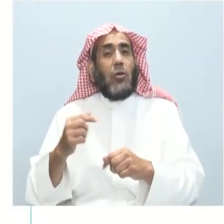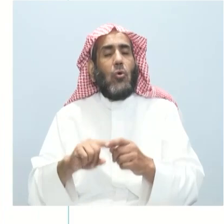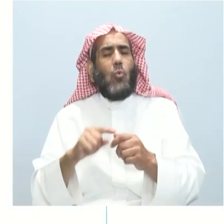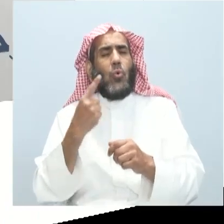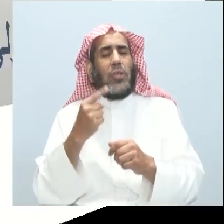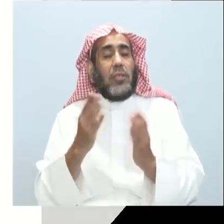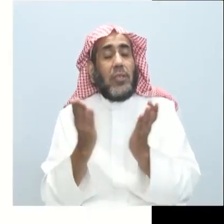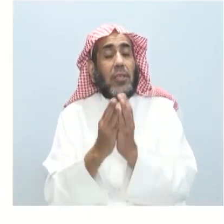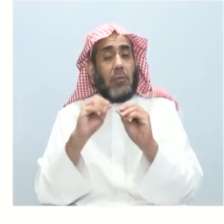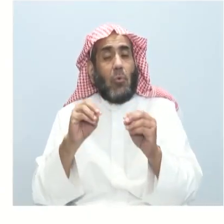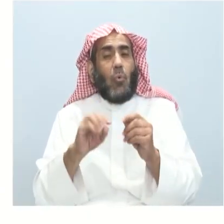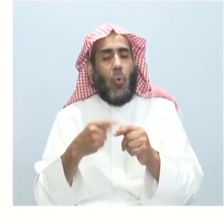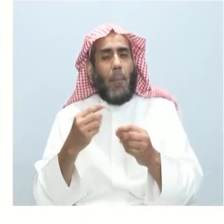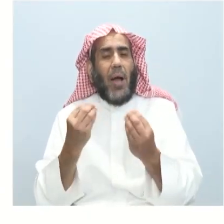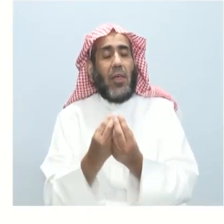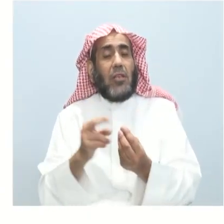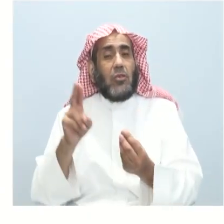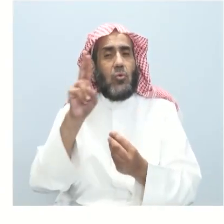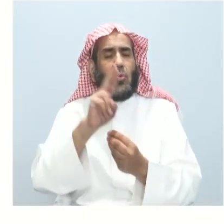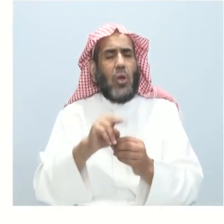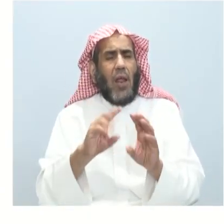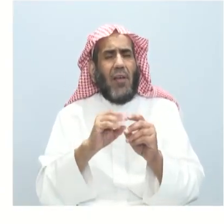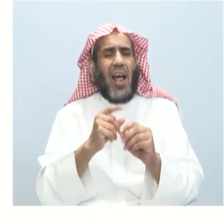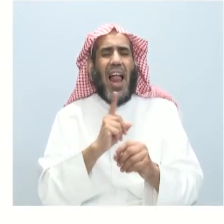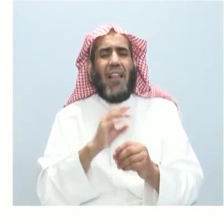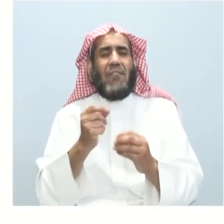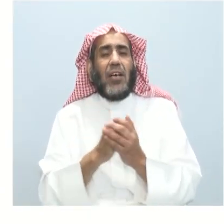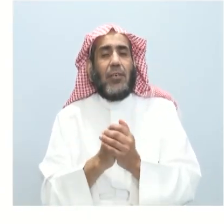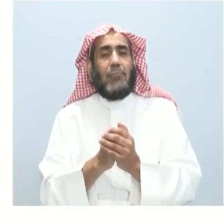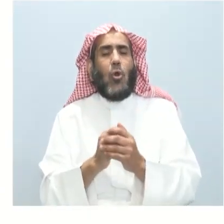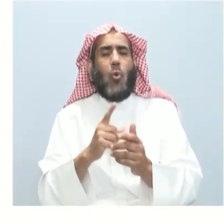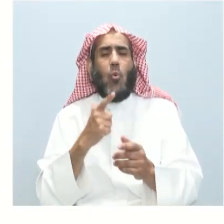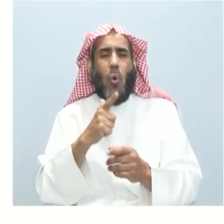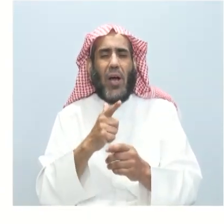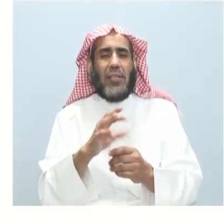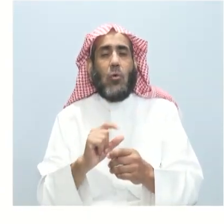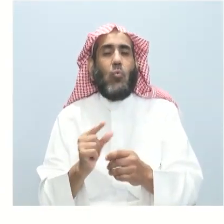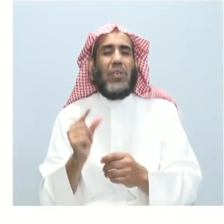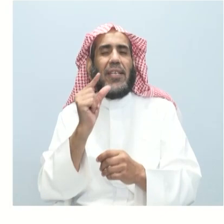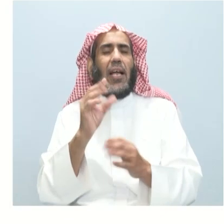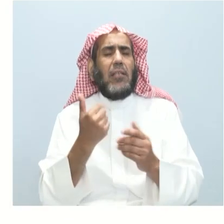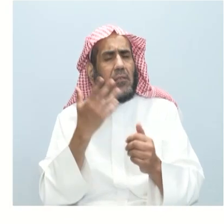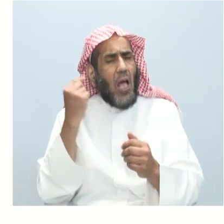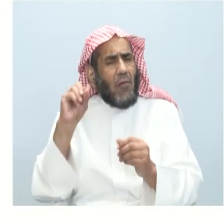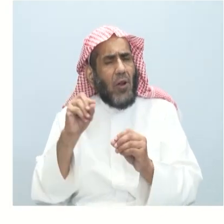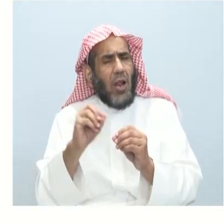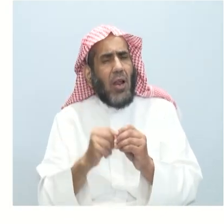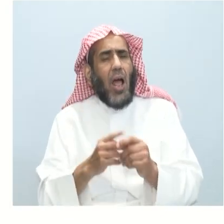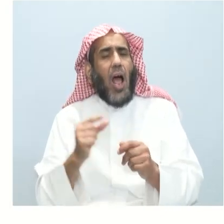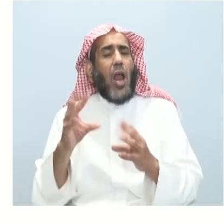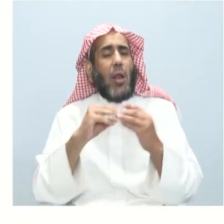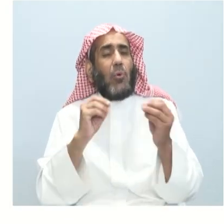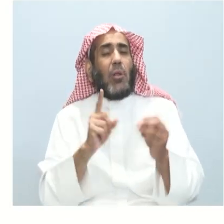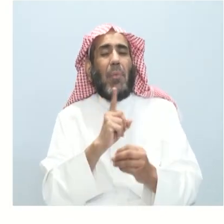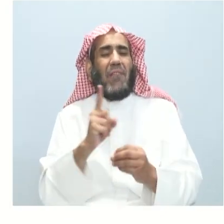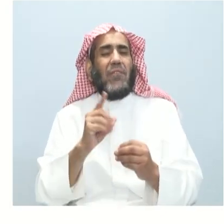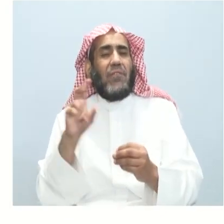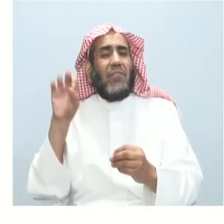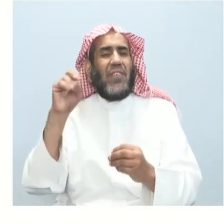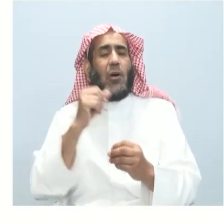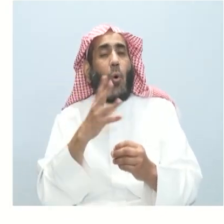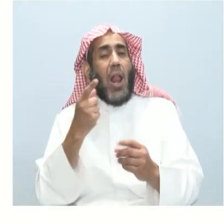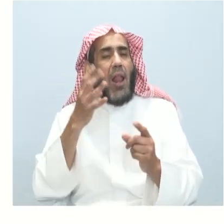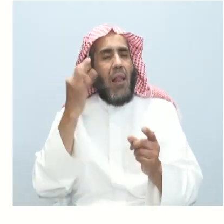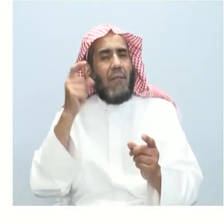درستم ومع هذا السؤال عرف الفقه لغه واصطلاحا تعرفون ان المراد بالفقه لغه